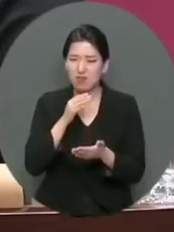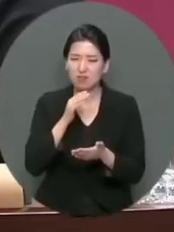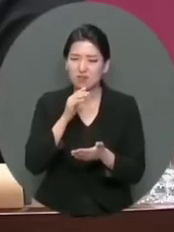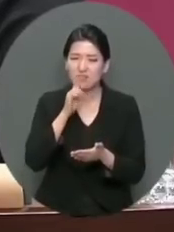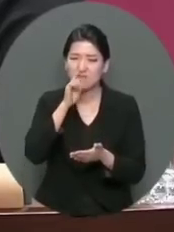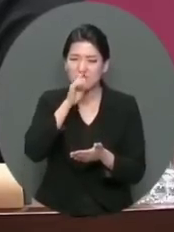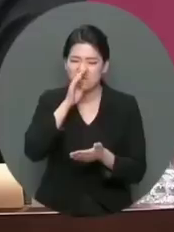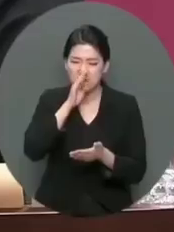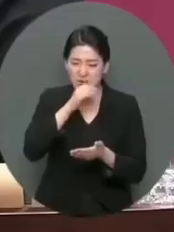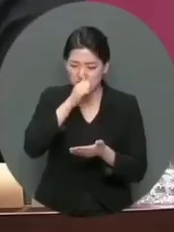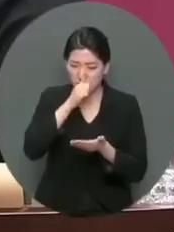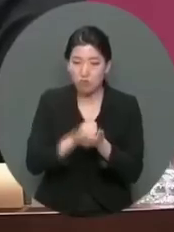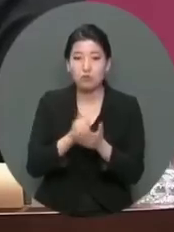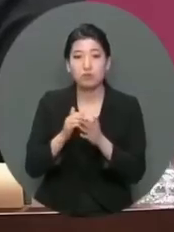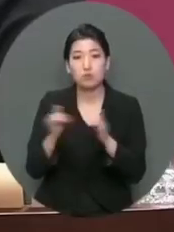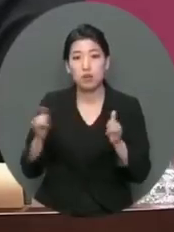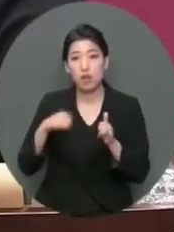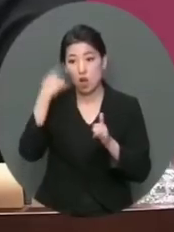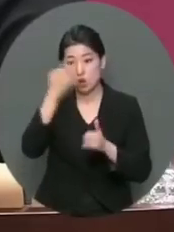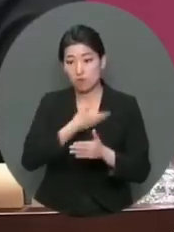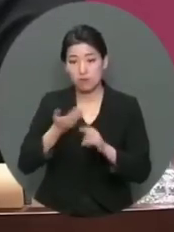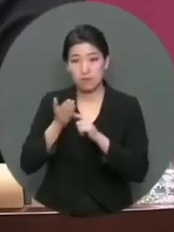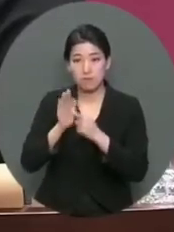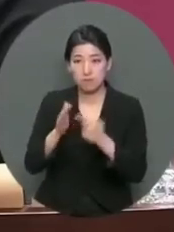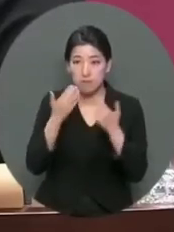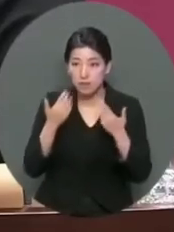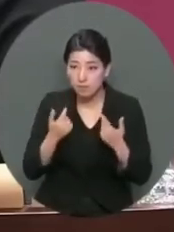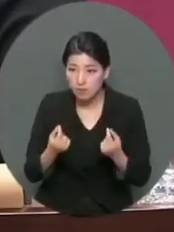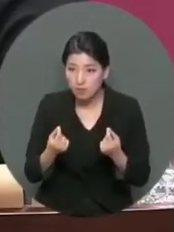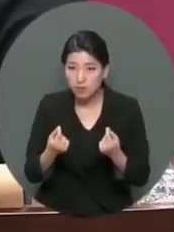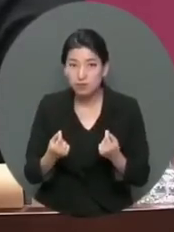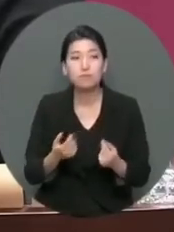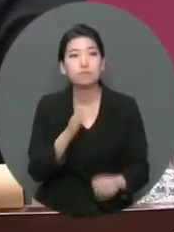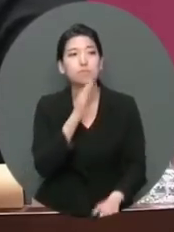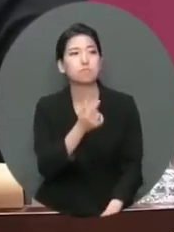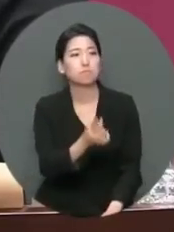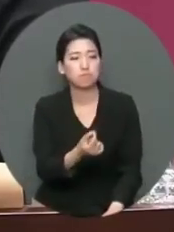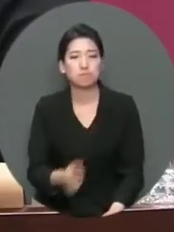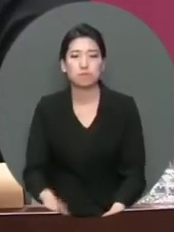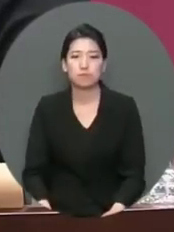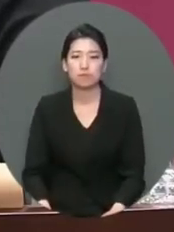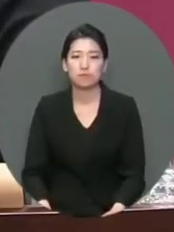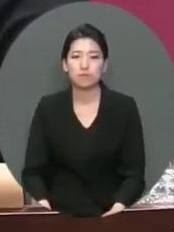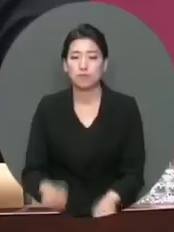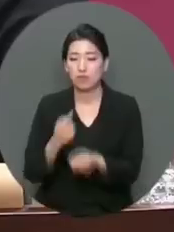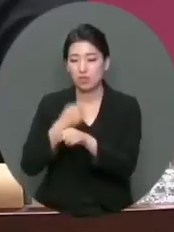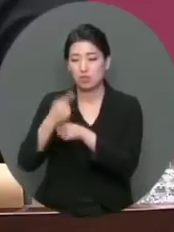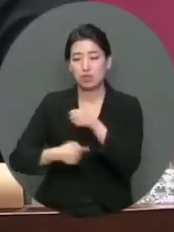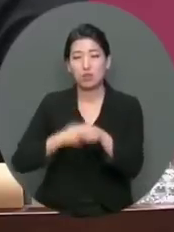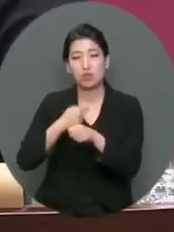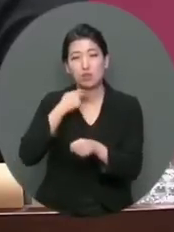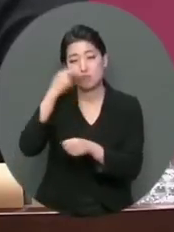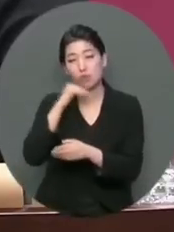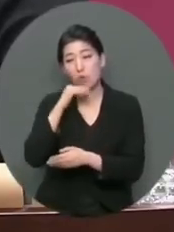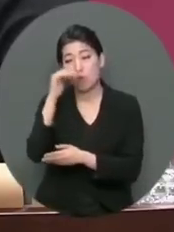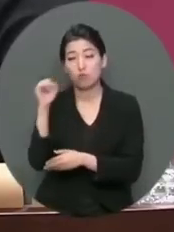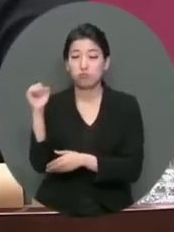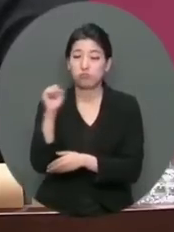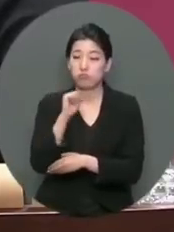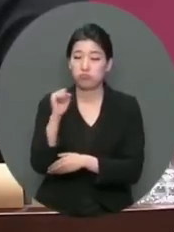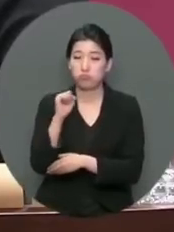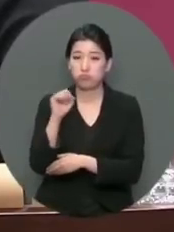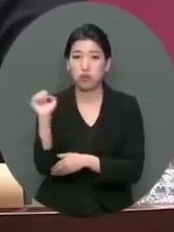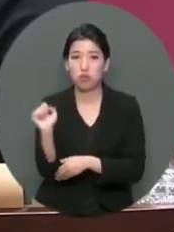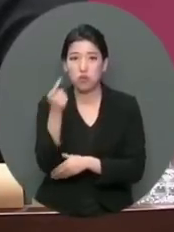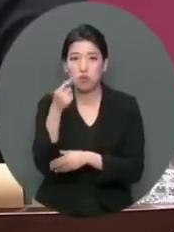있다고 생각하시면 더욱 강화하실 의사 있습니까? 꼭 강화해야 한다고 생각합니다. 작년 한해 음주운전 사고 사망자가